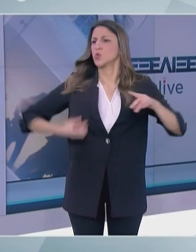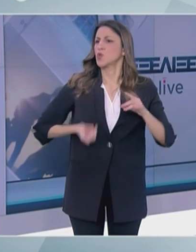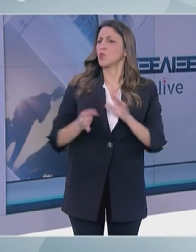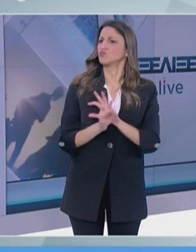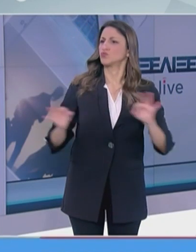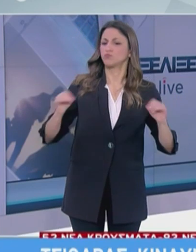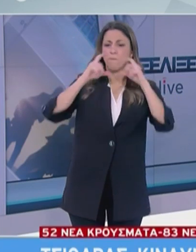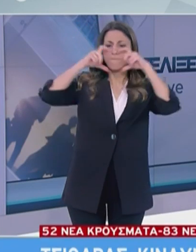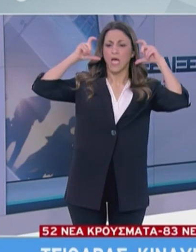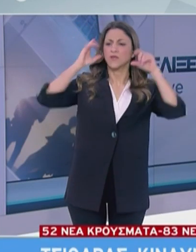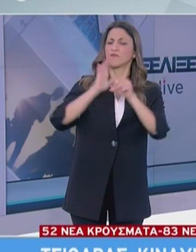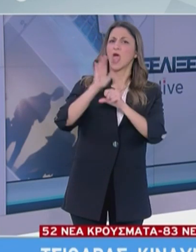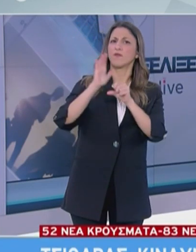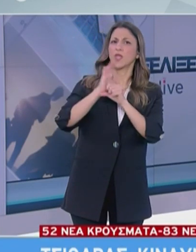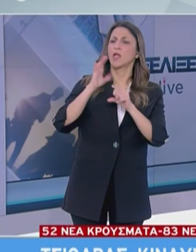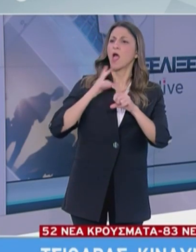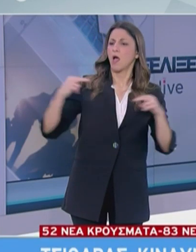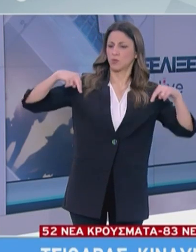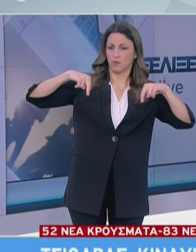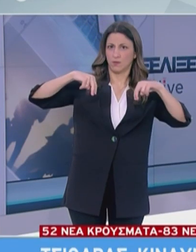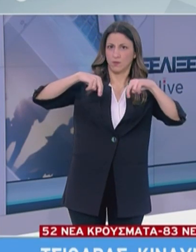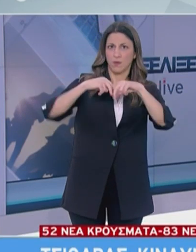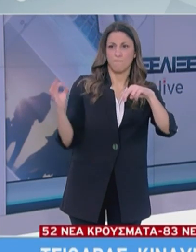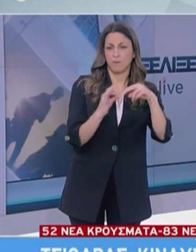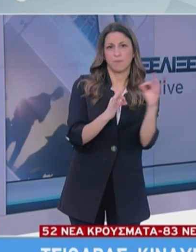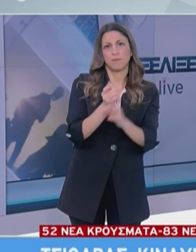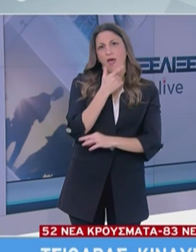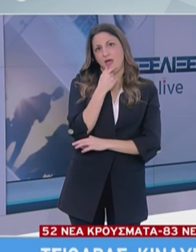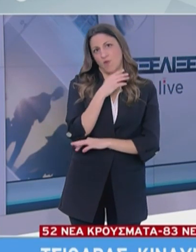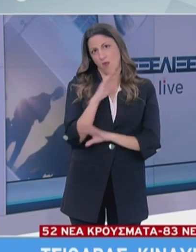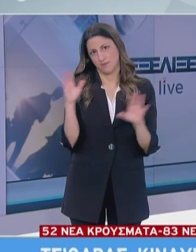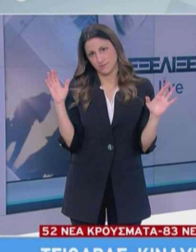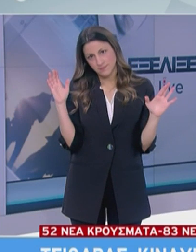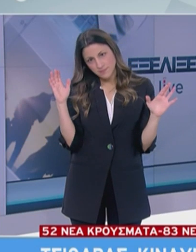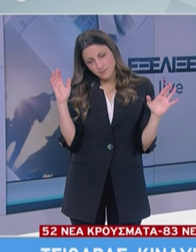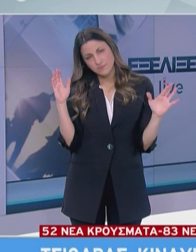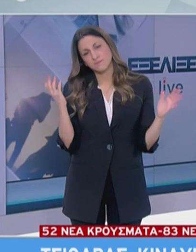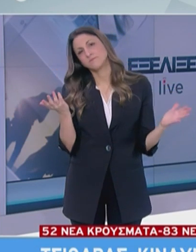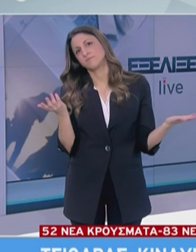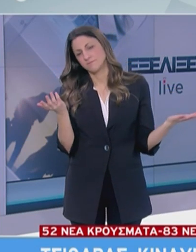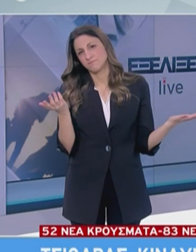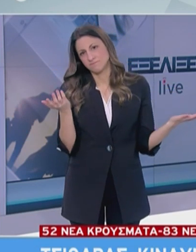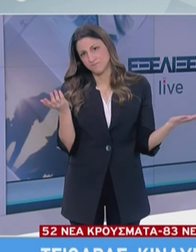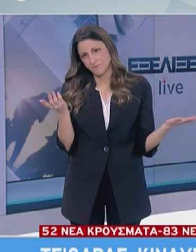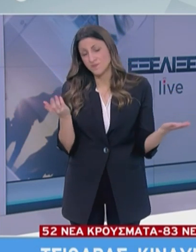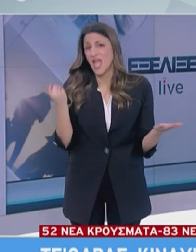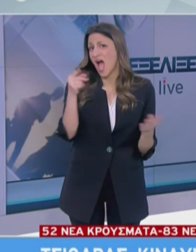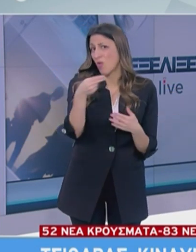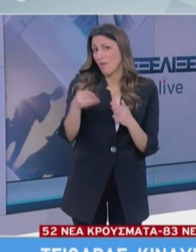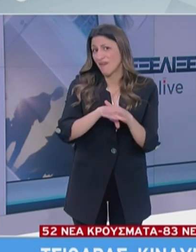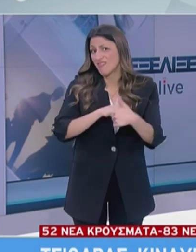πιο σημαντικά μέτρα αυτή την εποχή, και εκτροπή των πόρων από άλλα αποτελεσματικότερα μέτρα δημόσιας υγείας, όπως η υγιεινή των